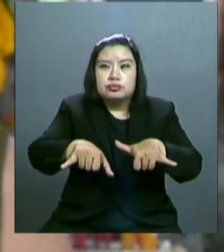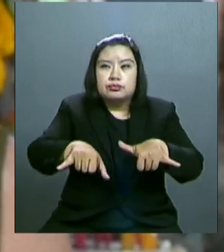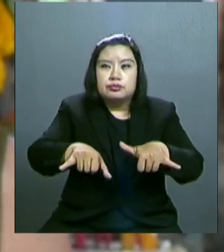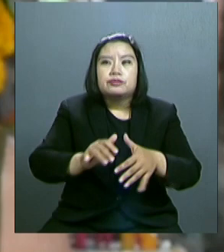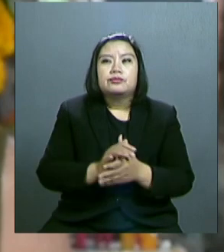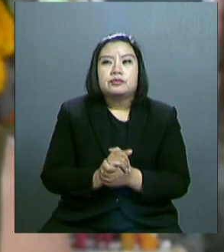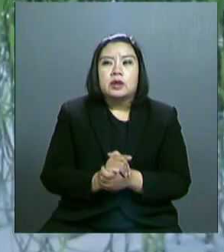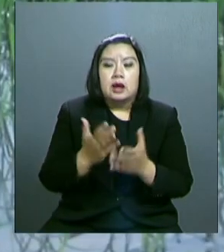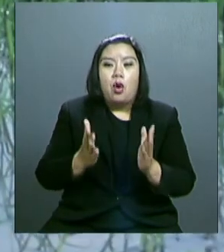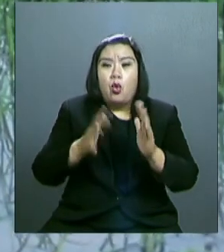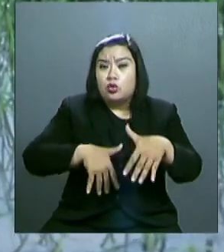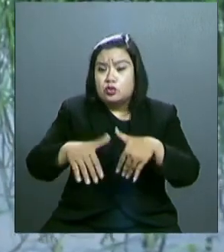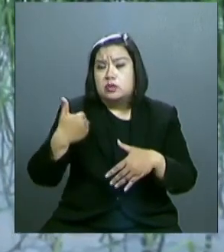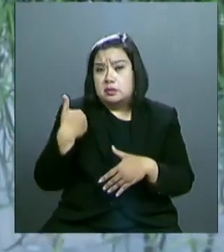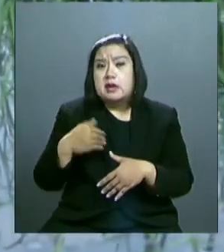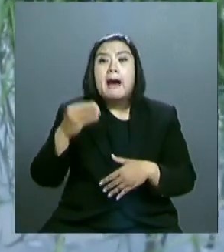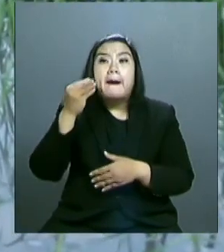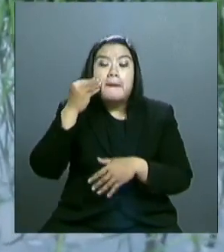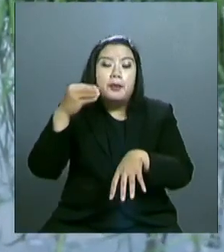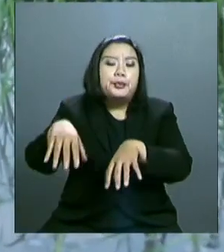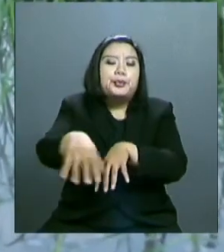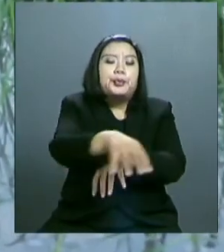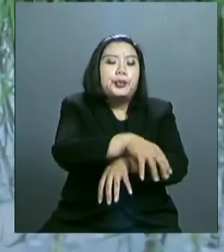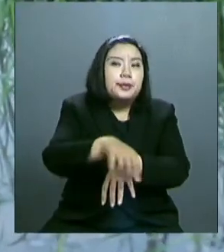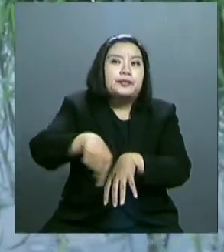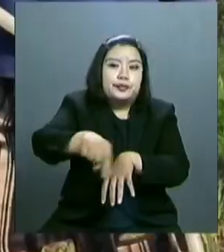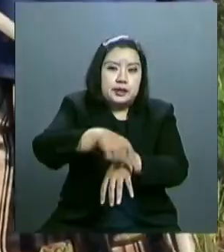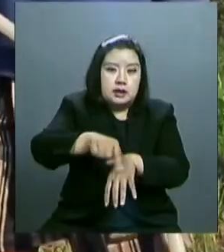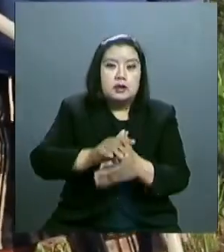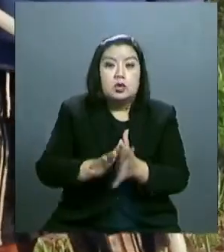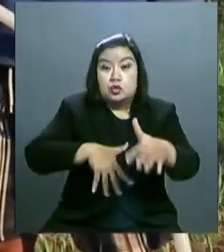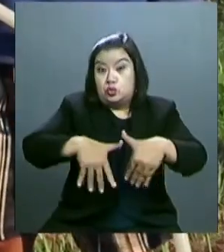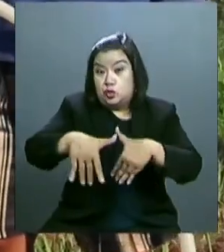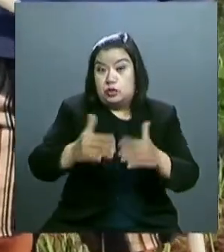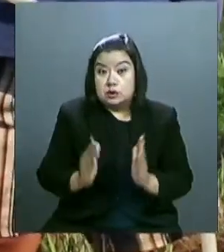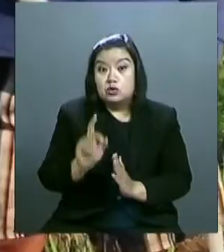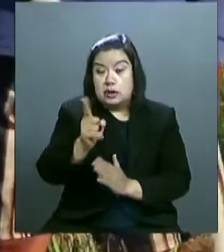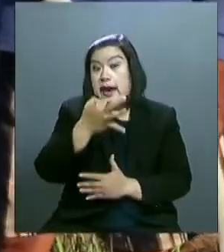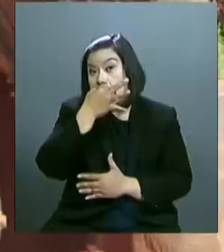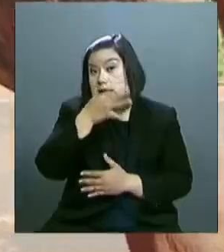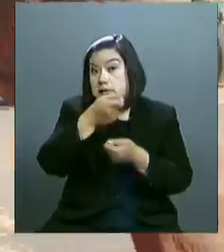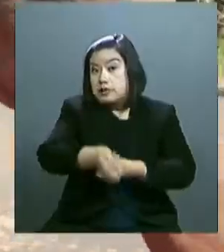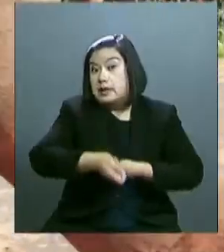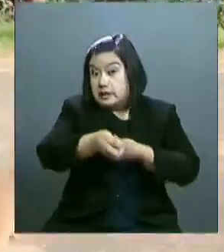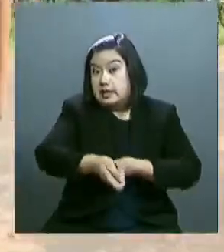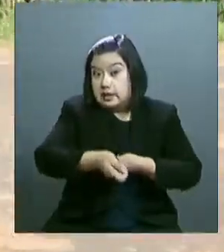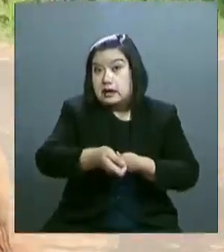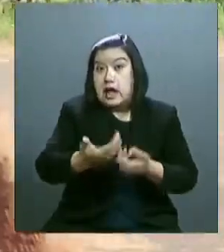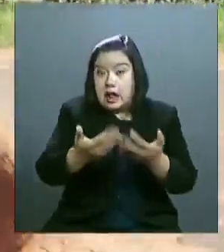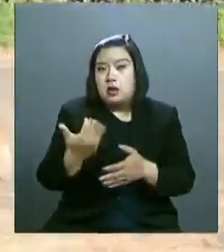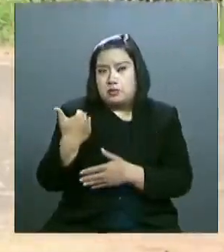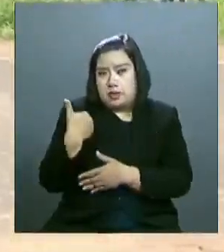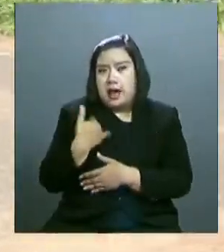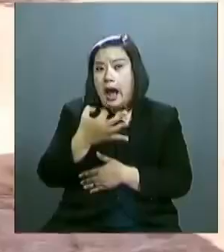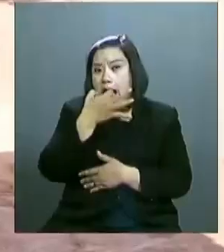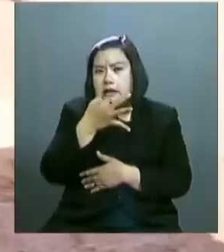านตั้งซองขึ้นมา ชาวบ้านที่นี่ทำอาชีพเกษตรกรกันจำนวนมากแต่อีกหนึ่งอาชีพที่ส